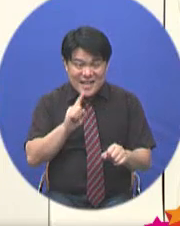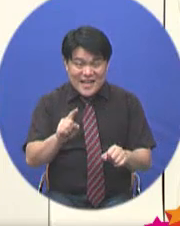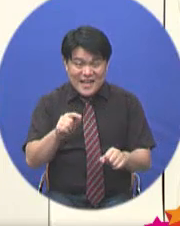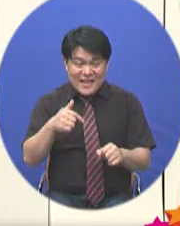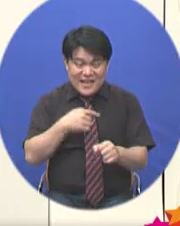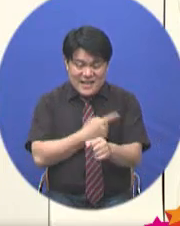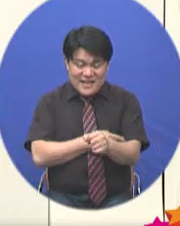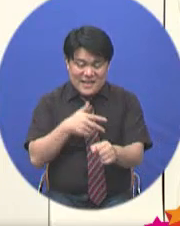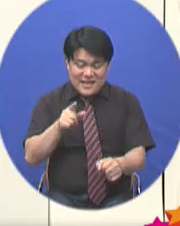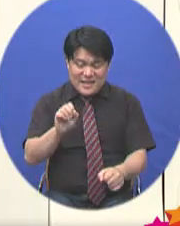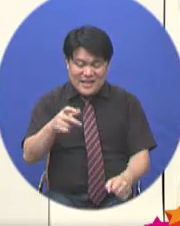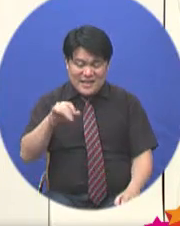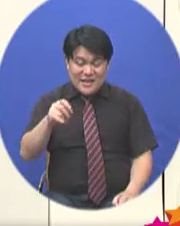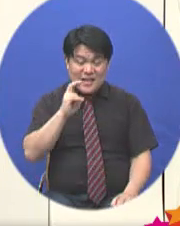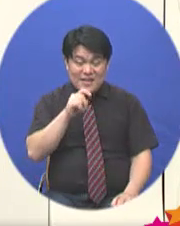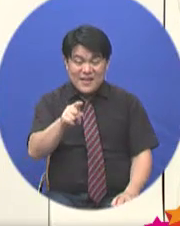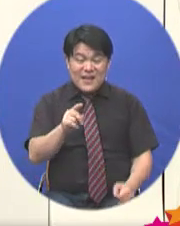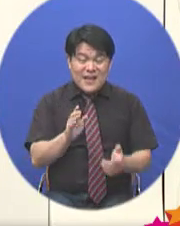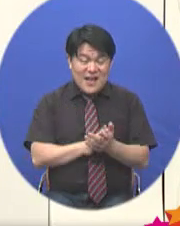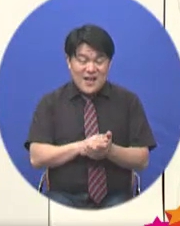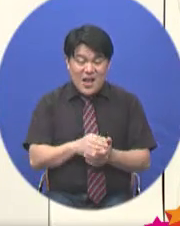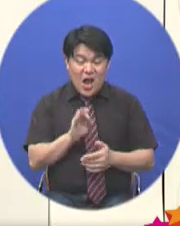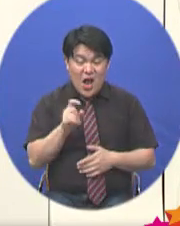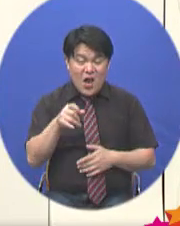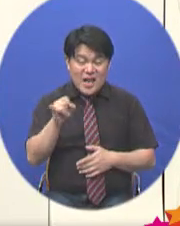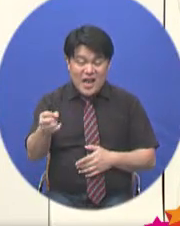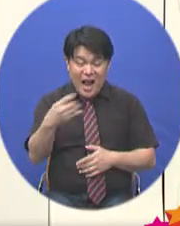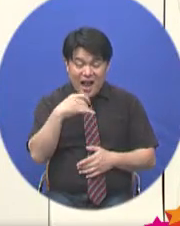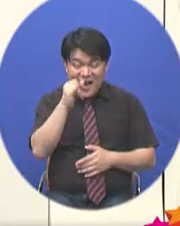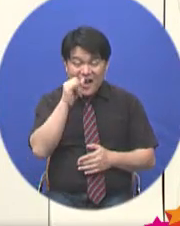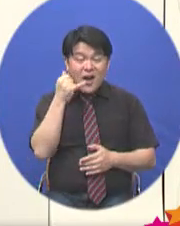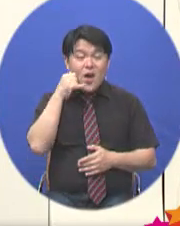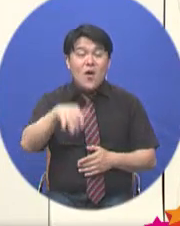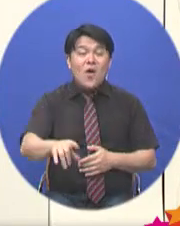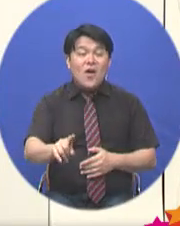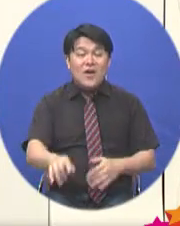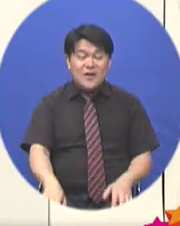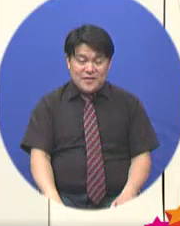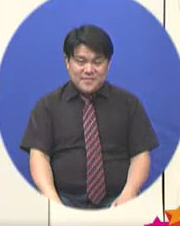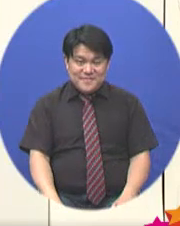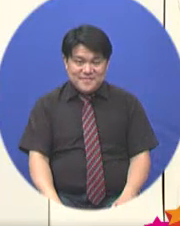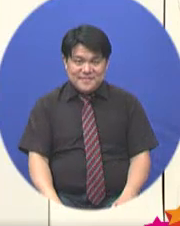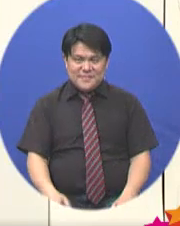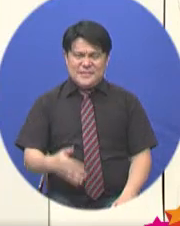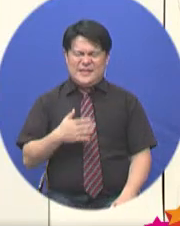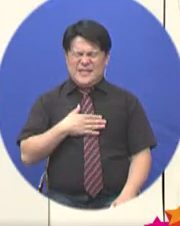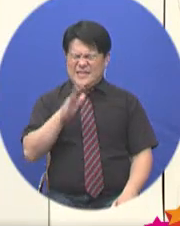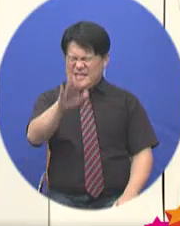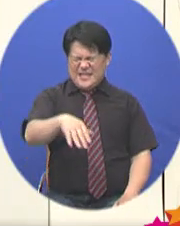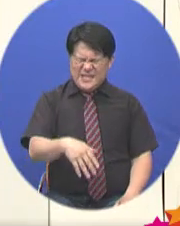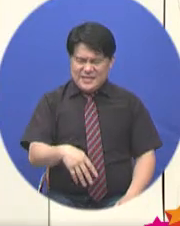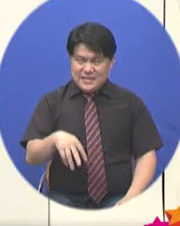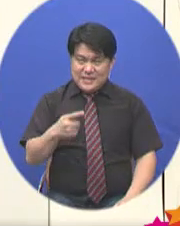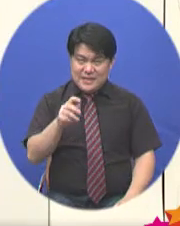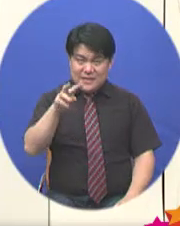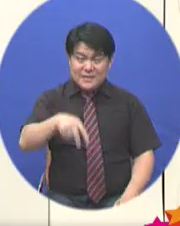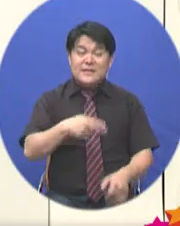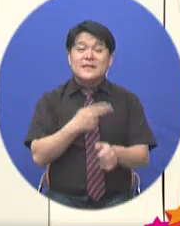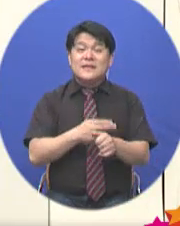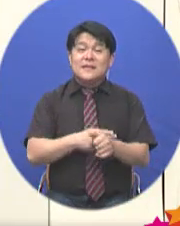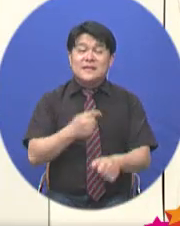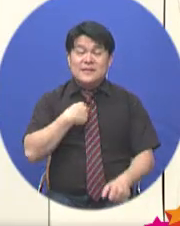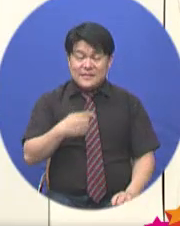권정식님. 어이. 아, 예, 어디서 전화 주셨나요? 아, 여기 손범수 선생님.